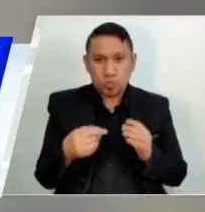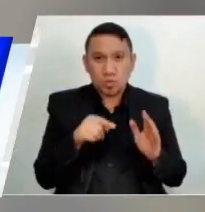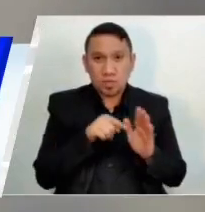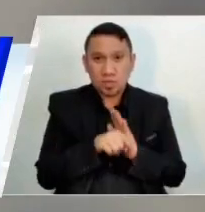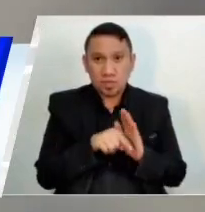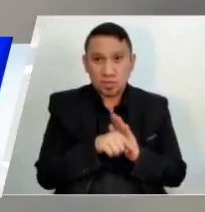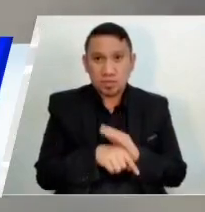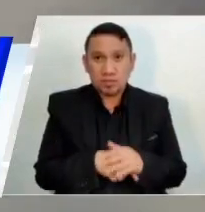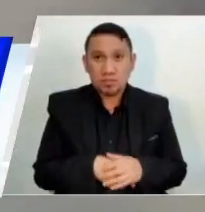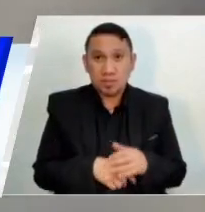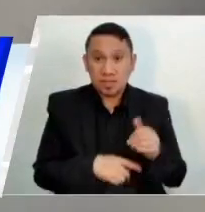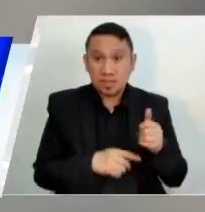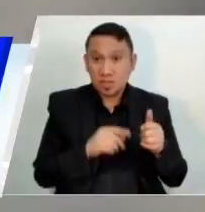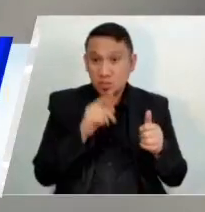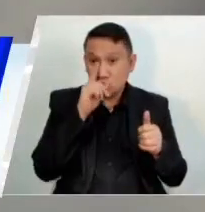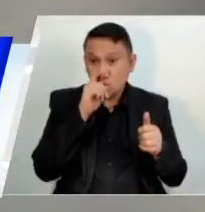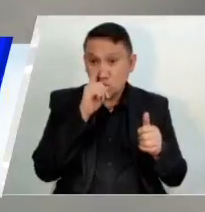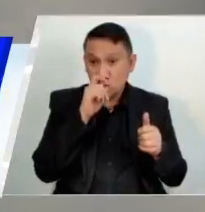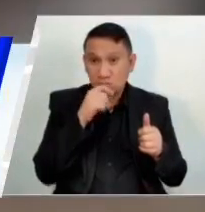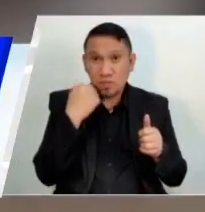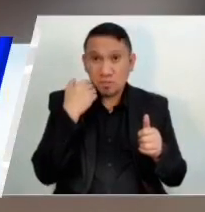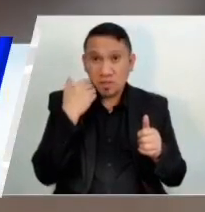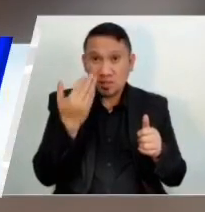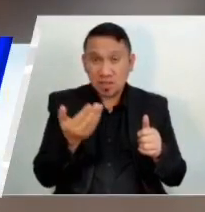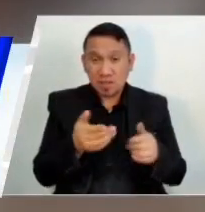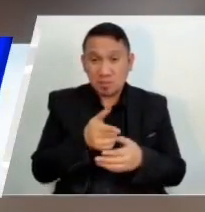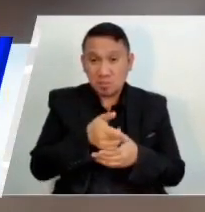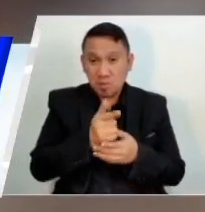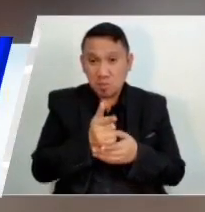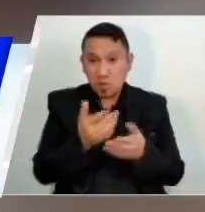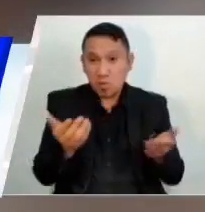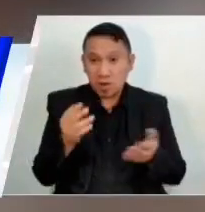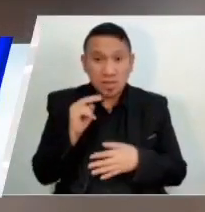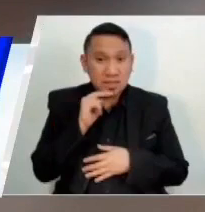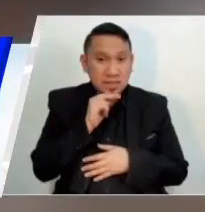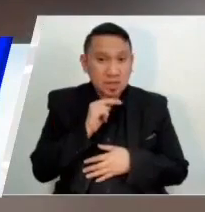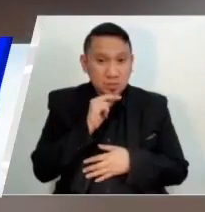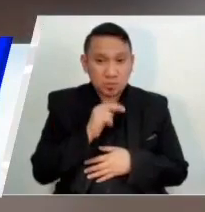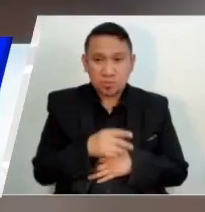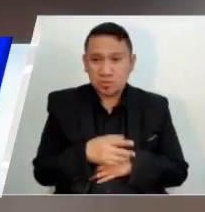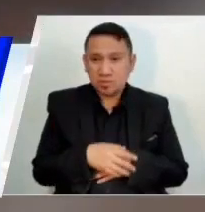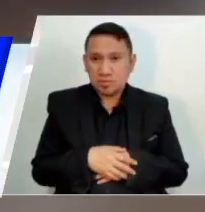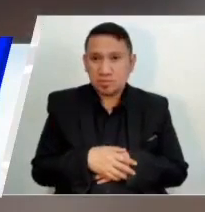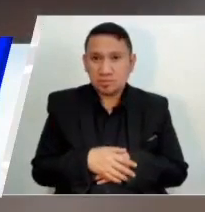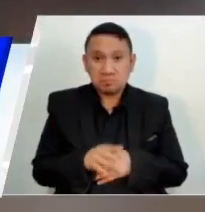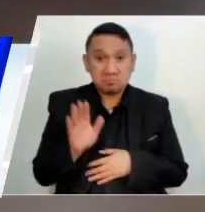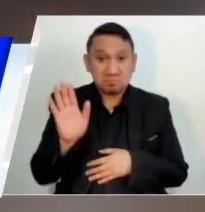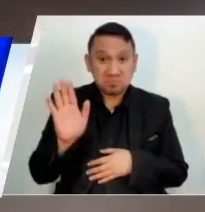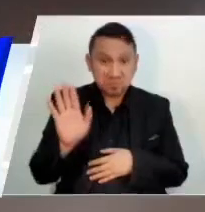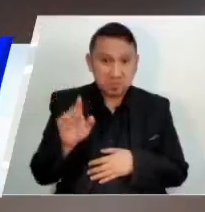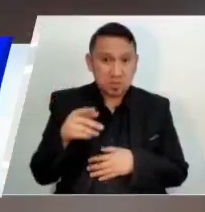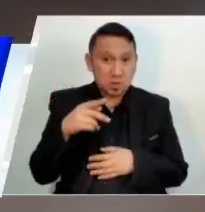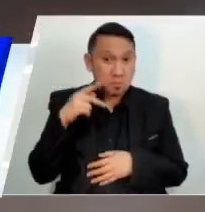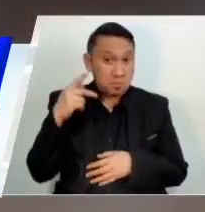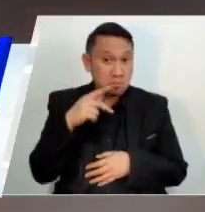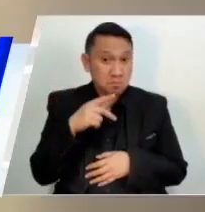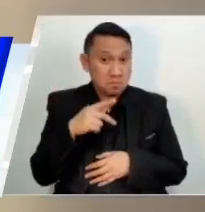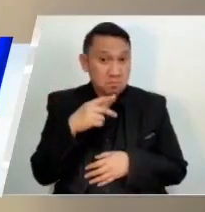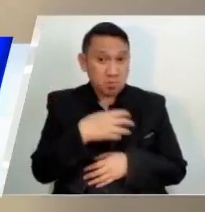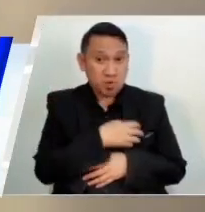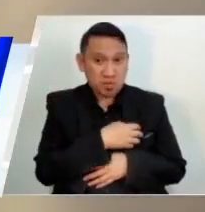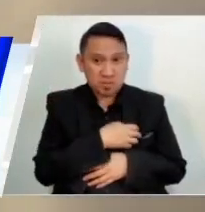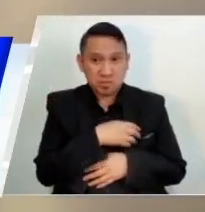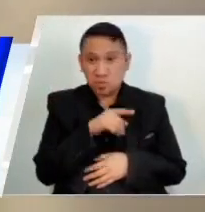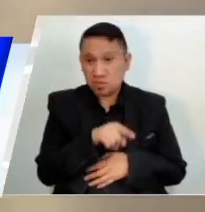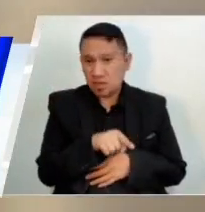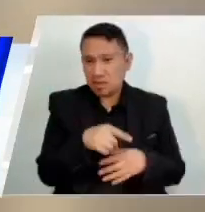taong gulang sa pamamaril sa Pamplona, Negros Oriental. Ayon sa Negros Oriental Provincial Police, naglalaro sa kusina ang bata